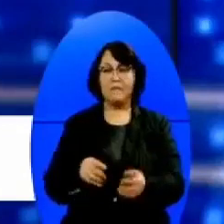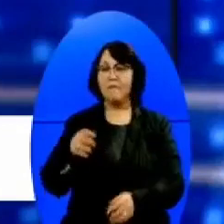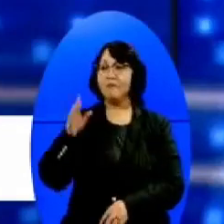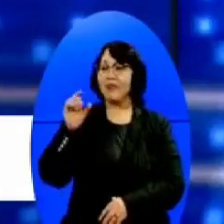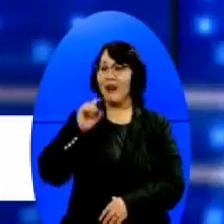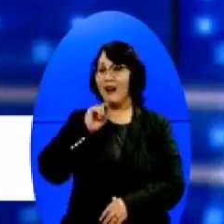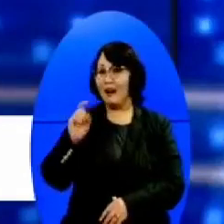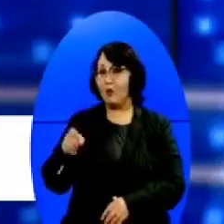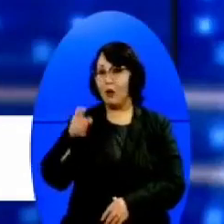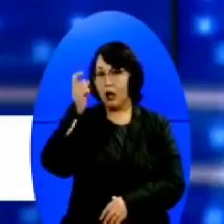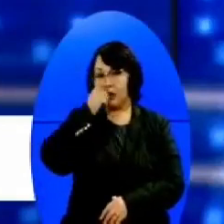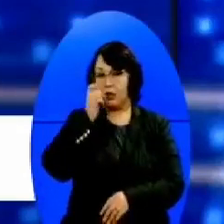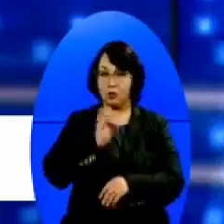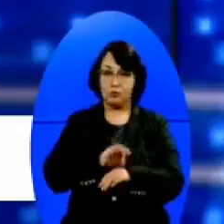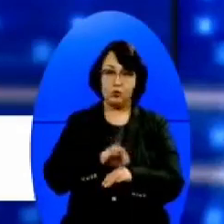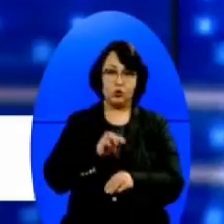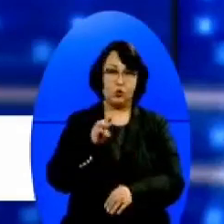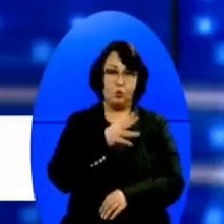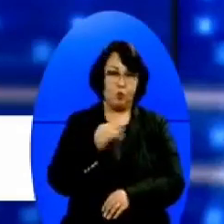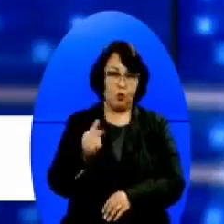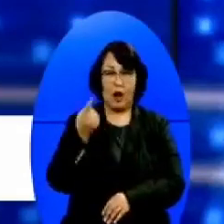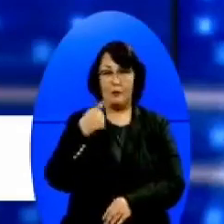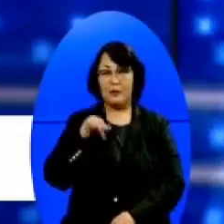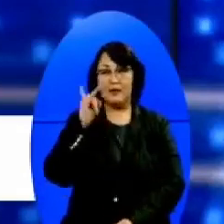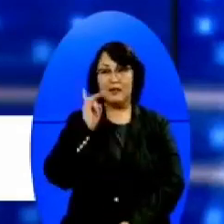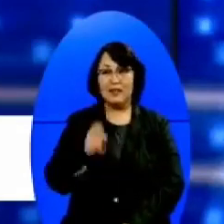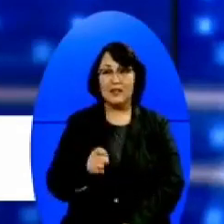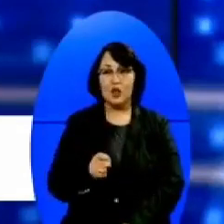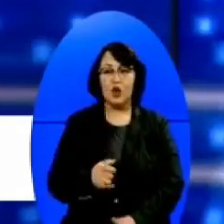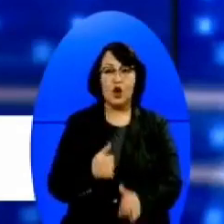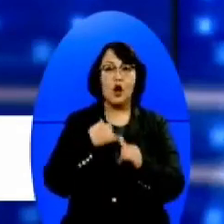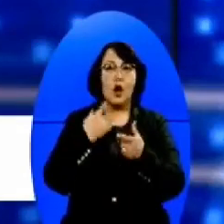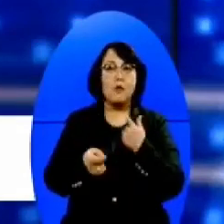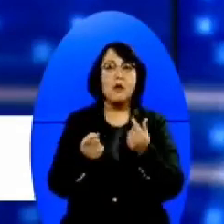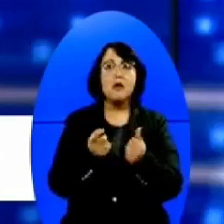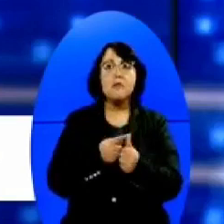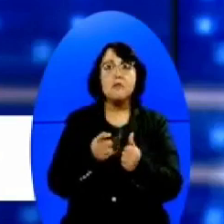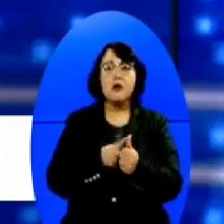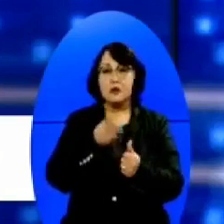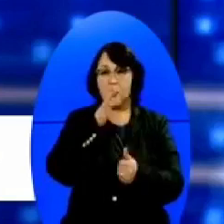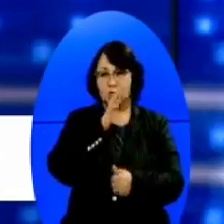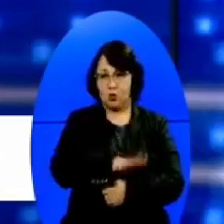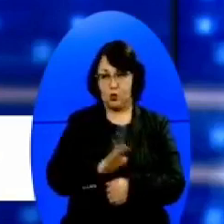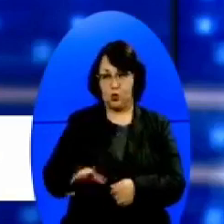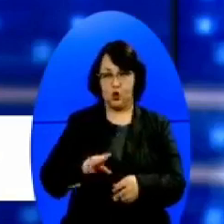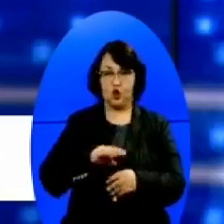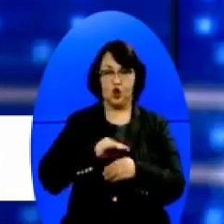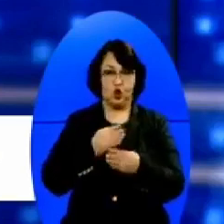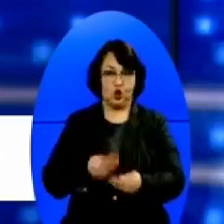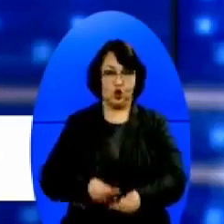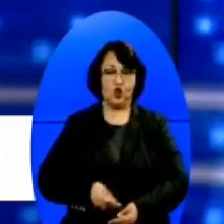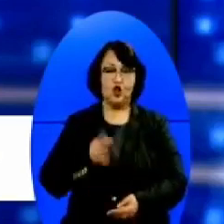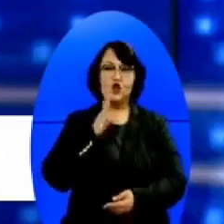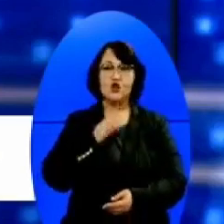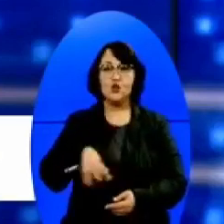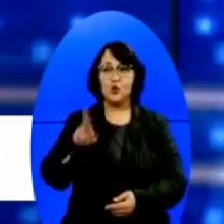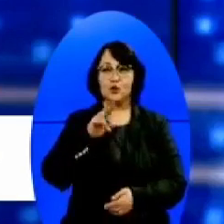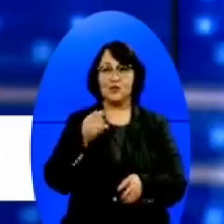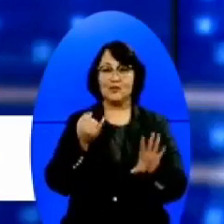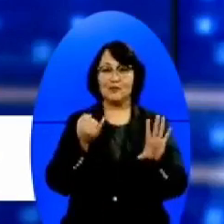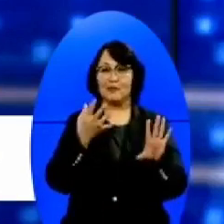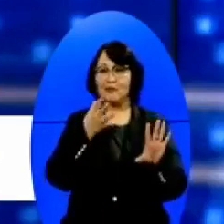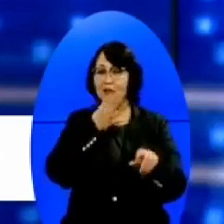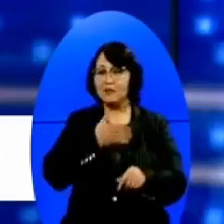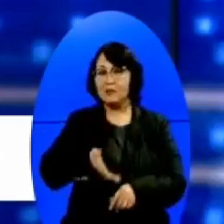болон амьсгалын замын халдварт бол хамгийн хин эрсдэлтэй байдг хэрэг бага насны хүүхдүүд, жирэмсэн эмэгтэйчүүд, нөгөө 65-аас дээш насны ахмад настай